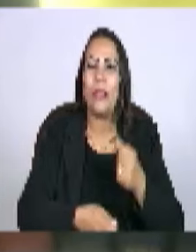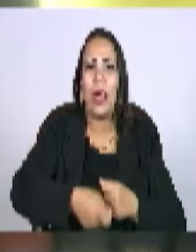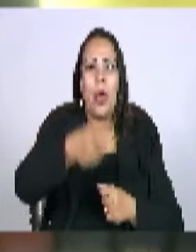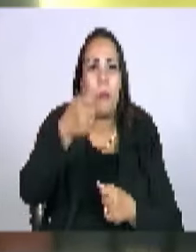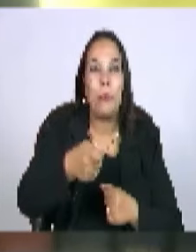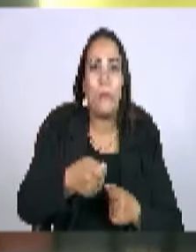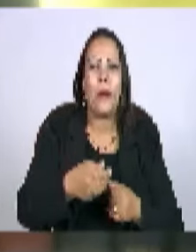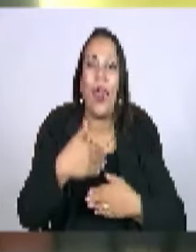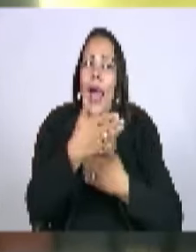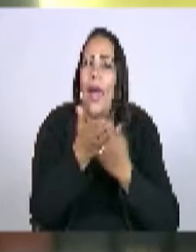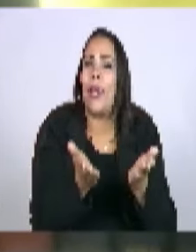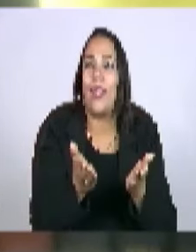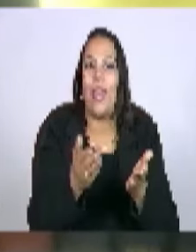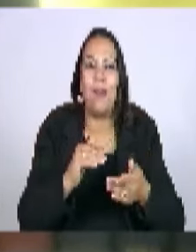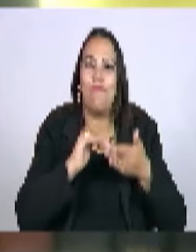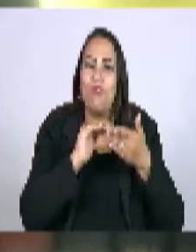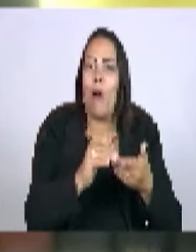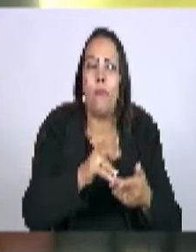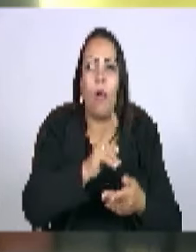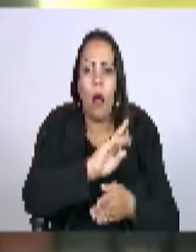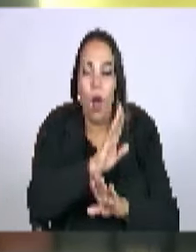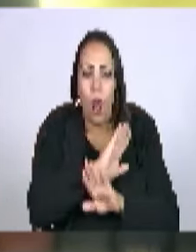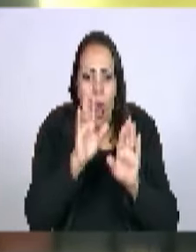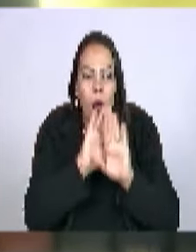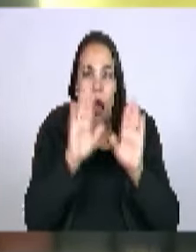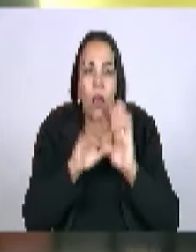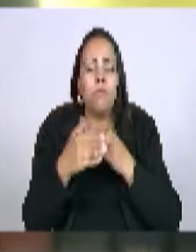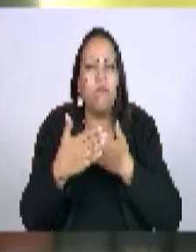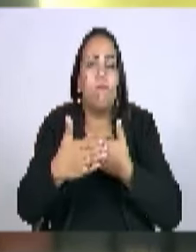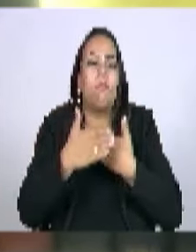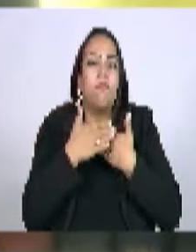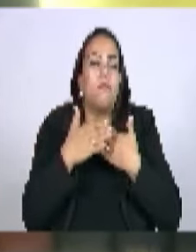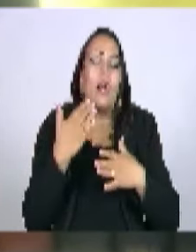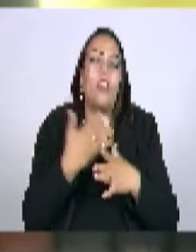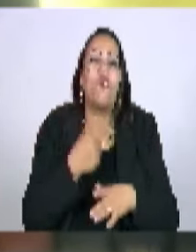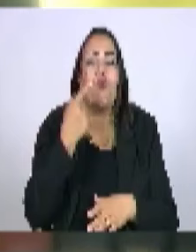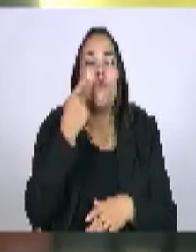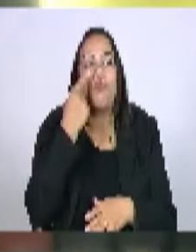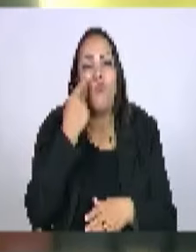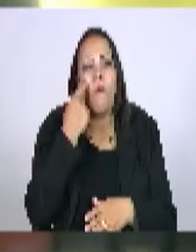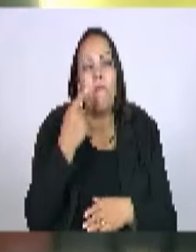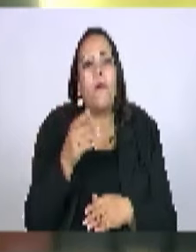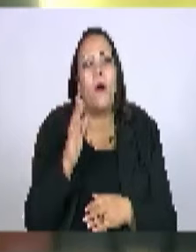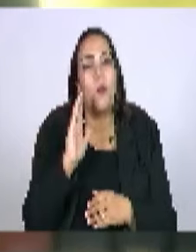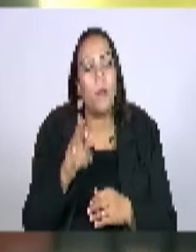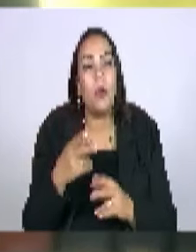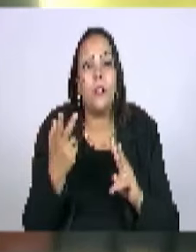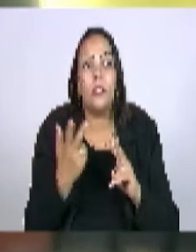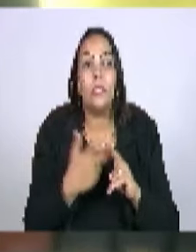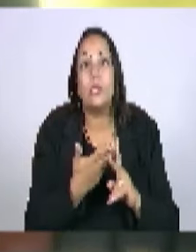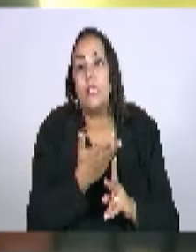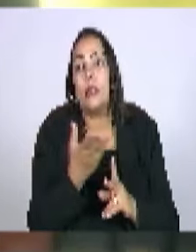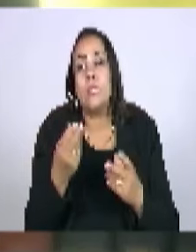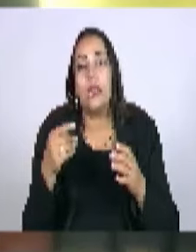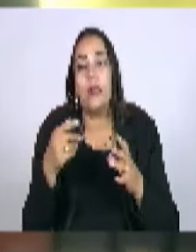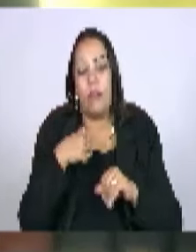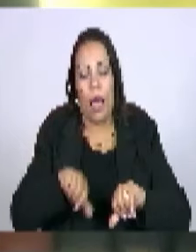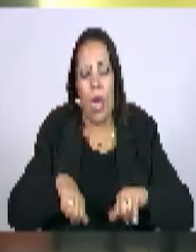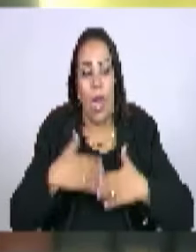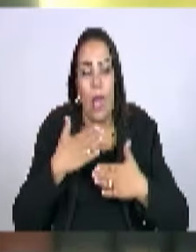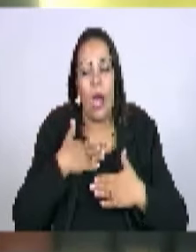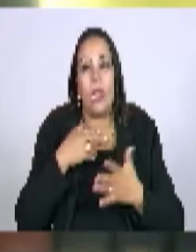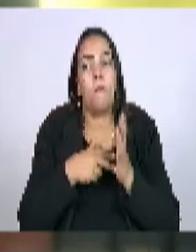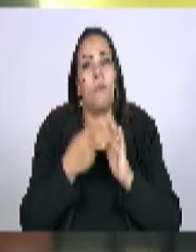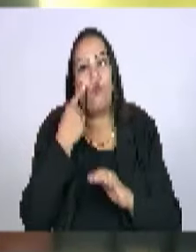العون والمساعده للاخرين يعني مساله احنا ربما بنشوف ناس كتير في حياتنا بيعملوا